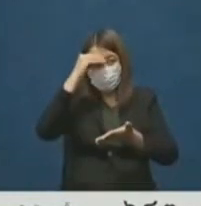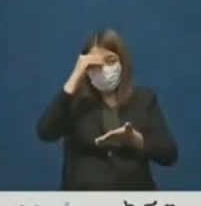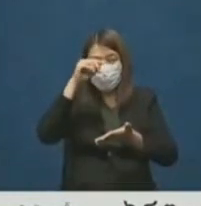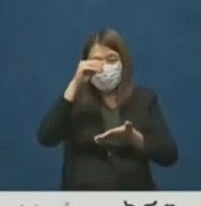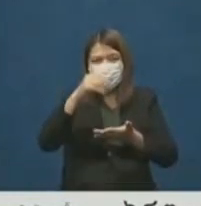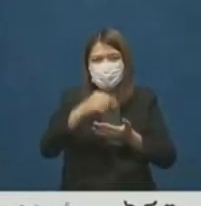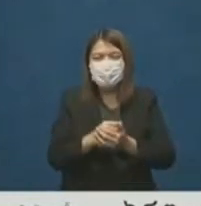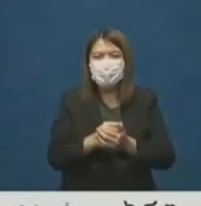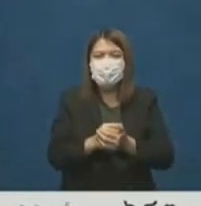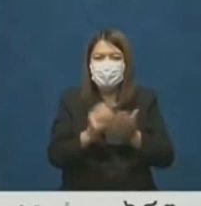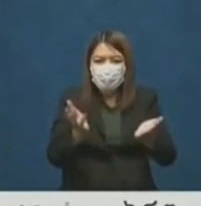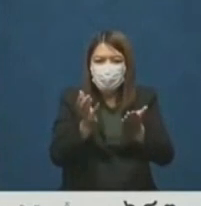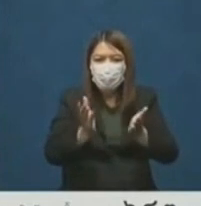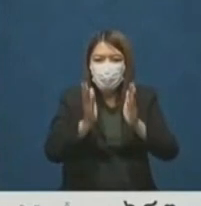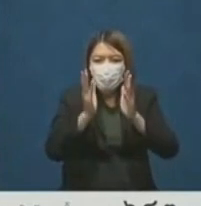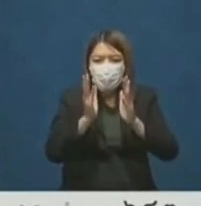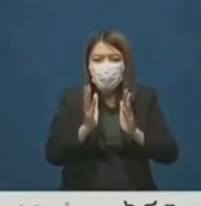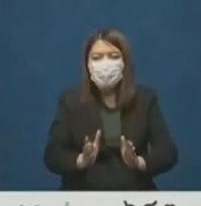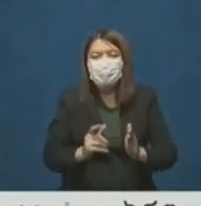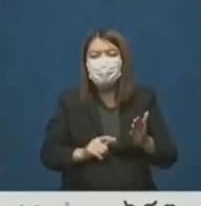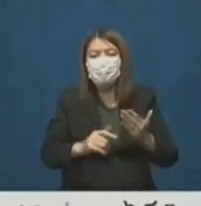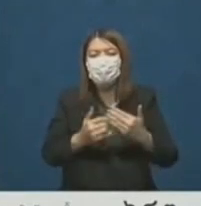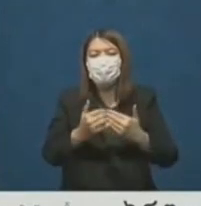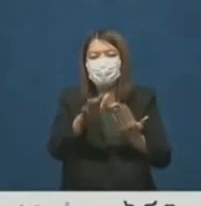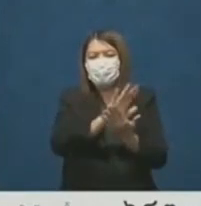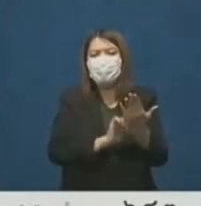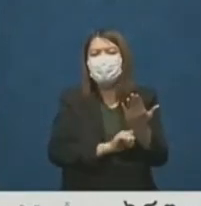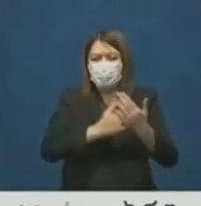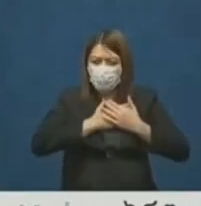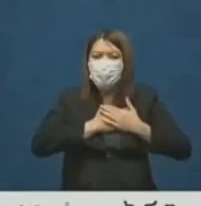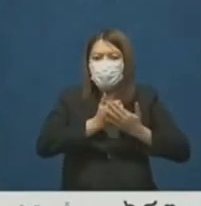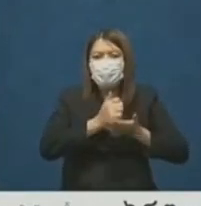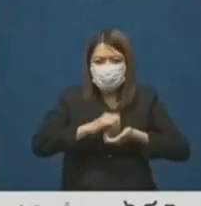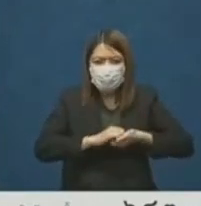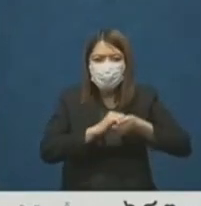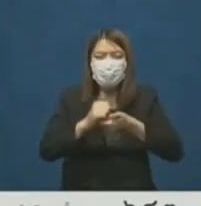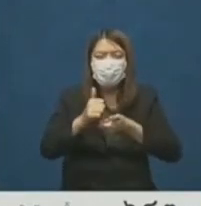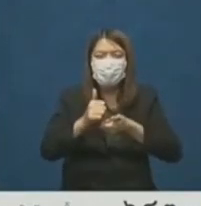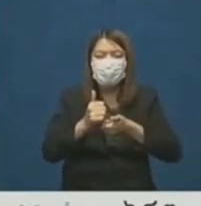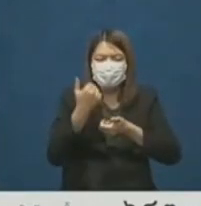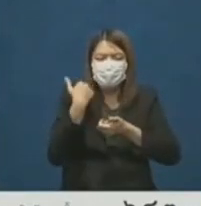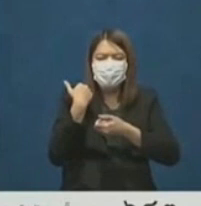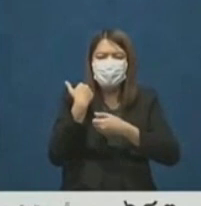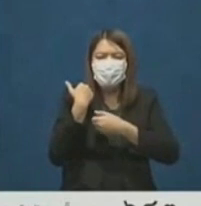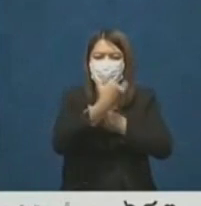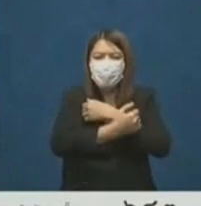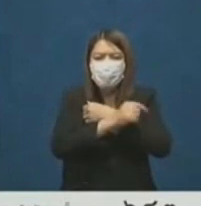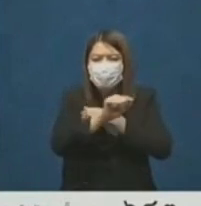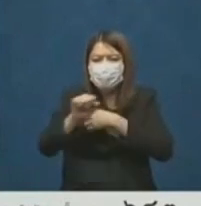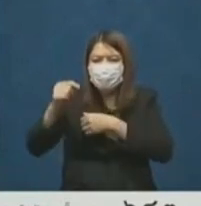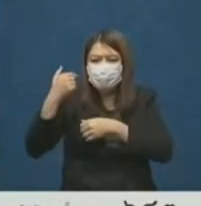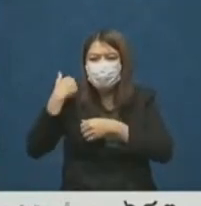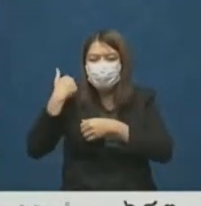การศึกษาเนี่ยมันสามารถที่จะสร้างให้คนที่อยู่ในประเทศเดียวกันเนี่ยรักกันก็ได้นะครับท่านประธานหลายๆประเ